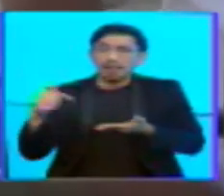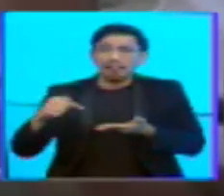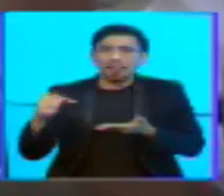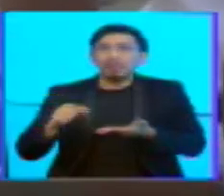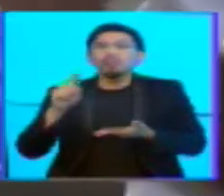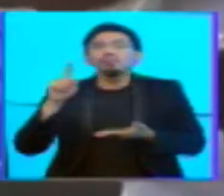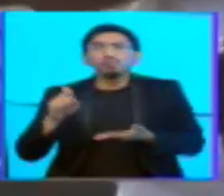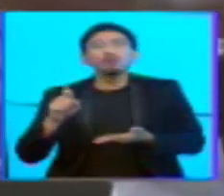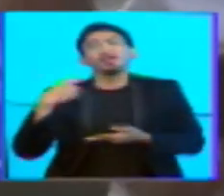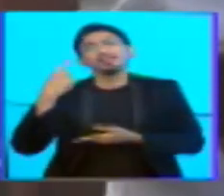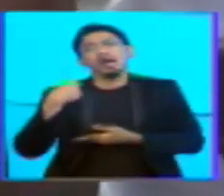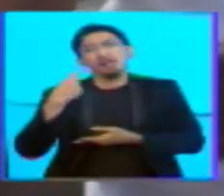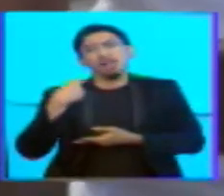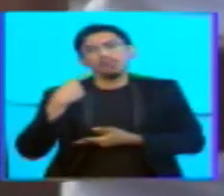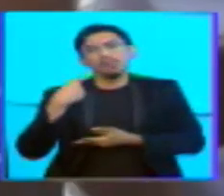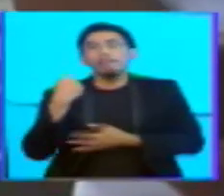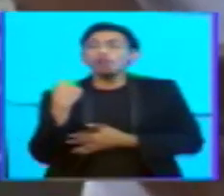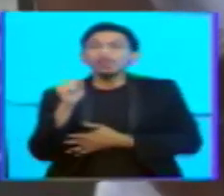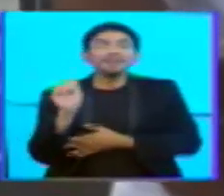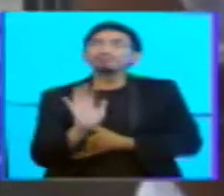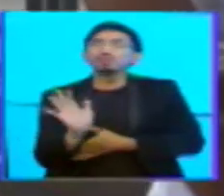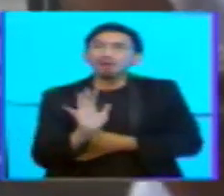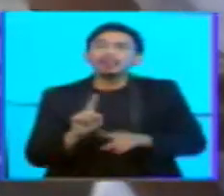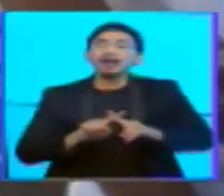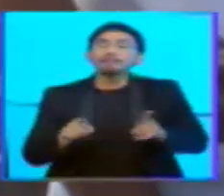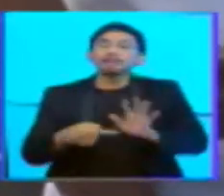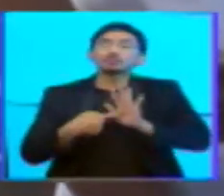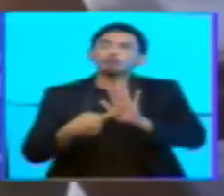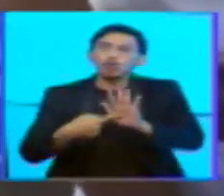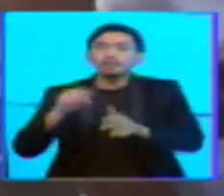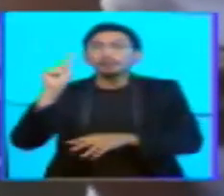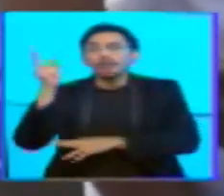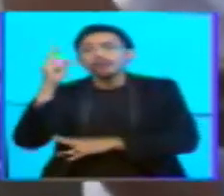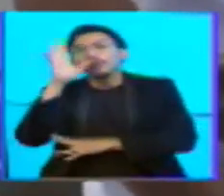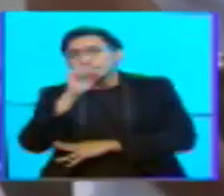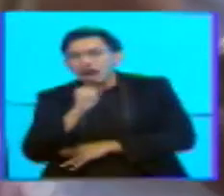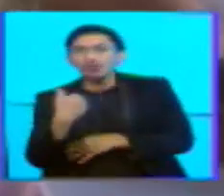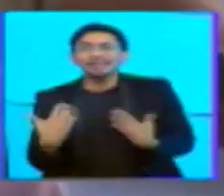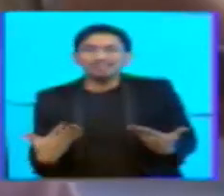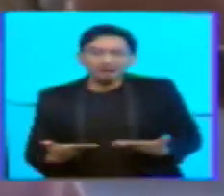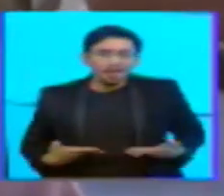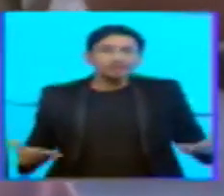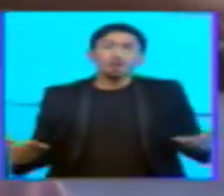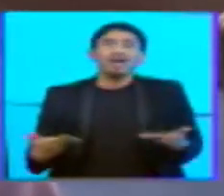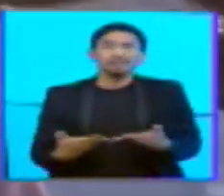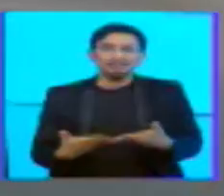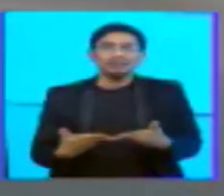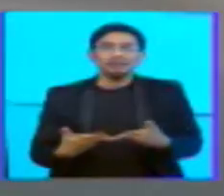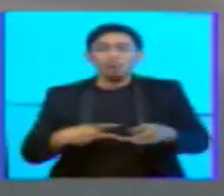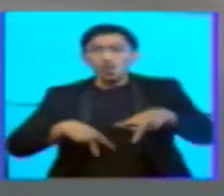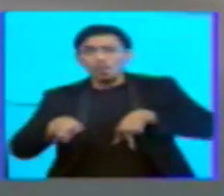bukan protes, himbauan ya, supaya mengerti perasaan pedagang kaki lima seperti ini, bahwa ekonomi Malioboro lumpuh